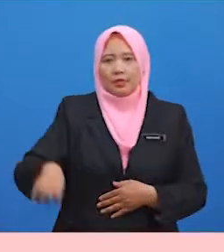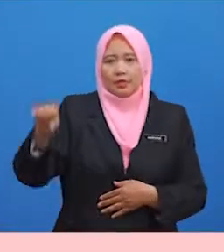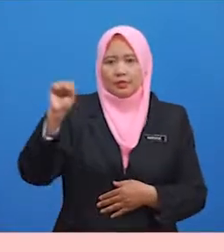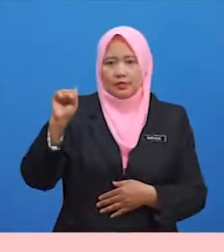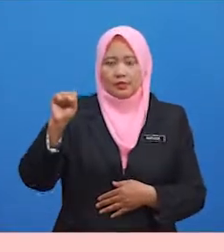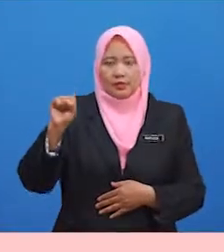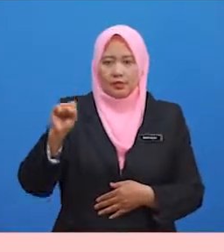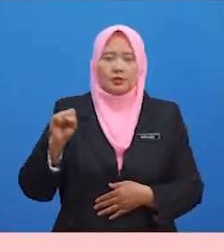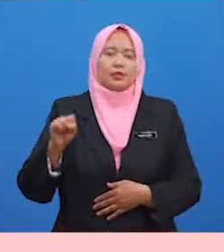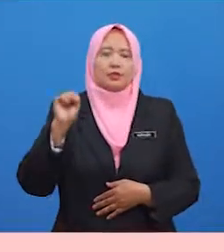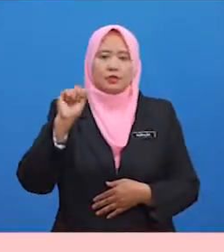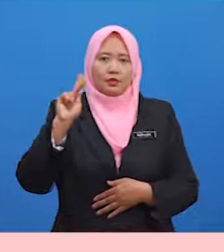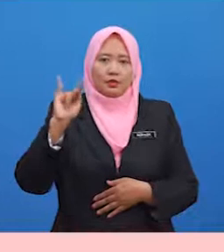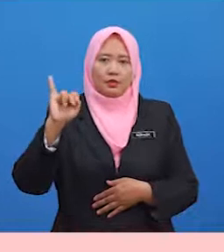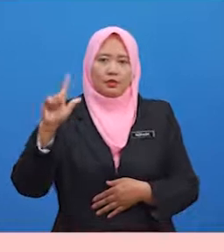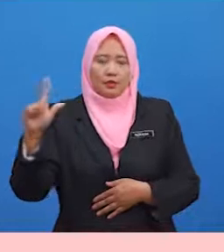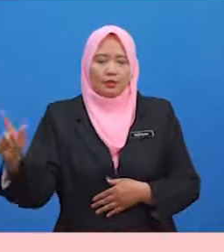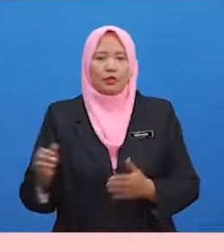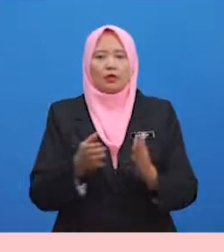kepada skill atau kemahiran.